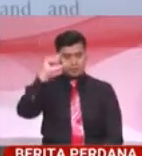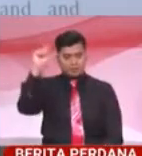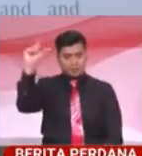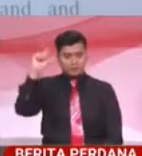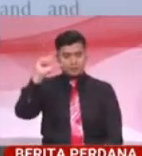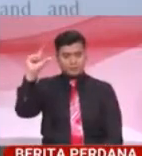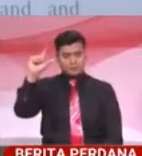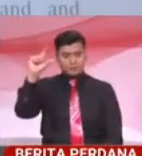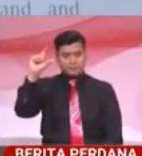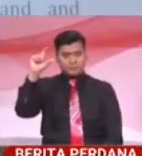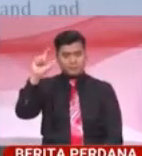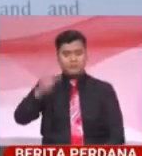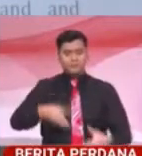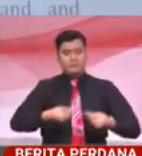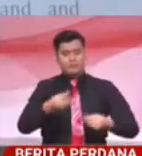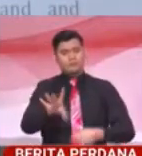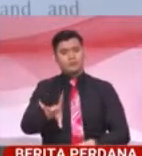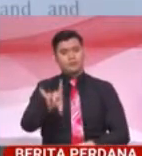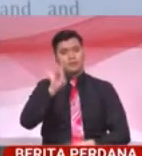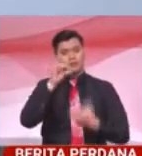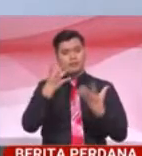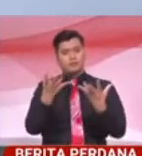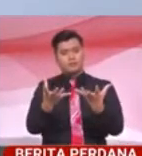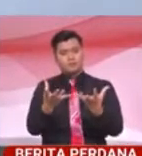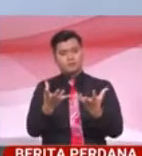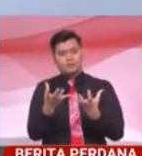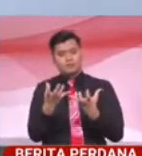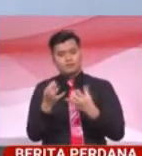turut memberikan pilihan kepada mereka yang mahukan risiko